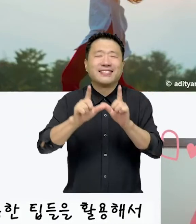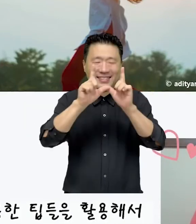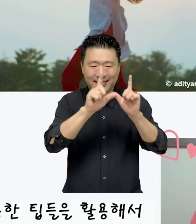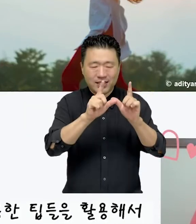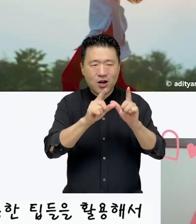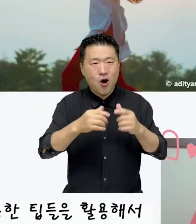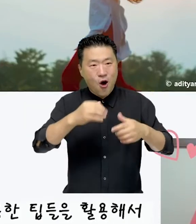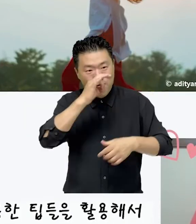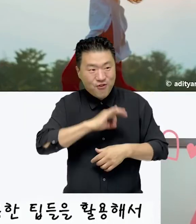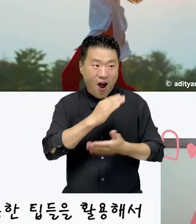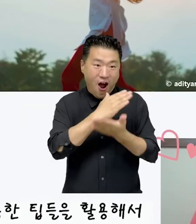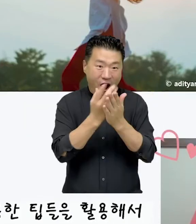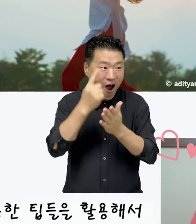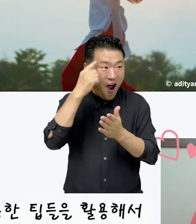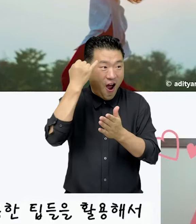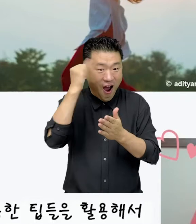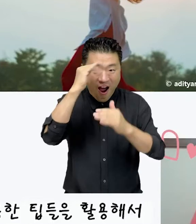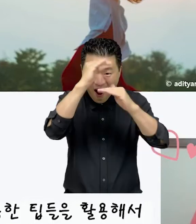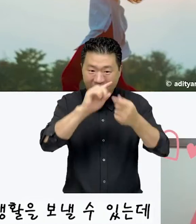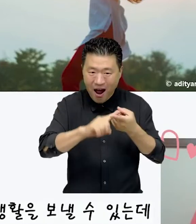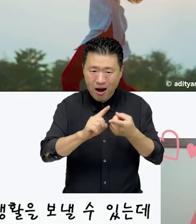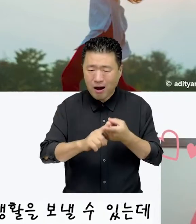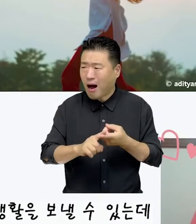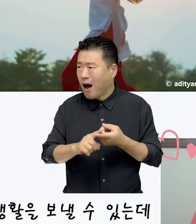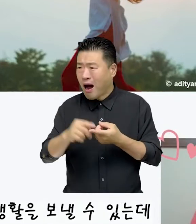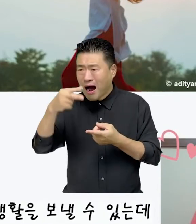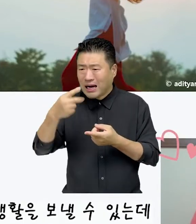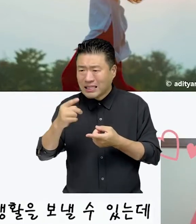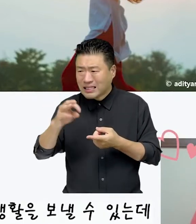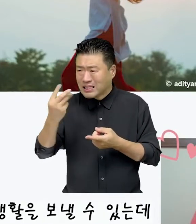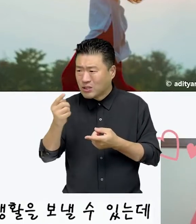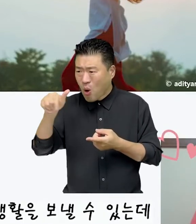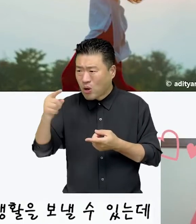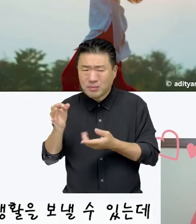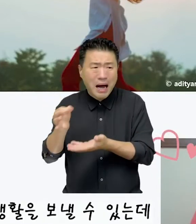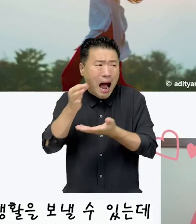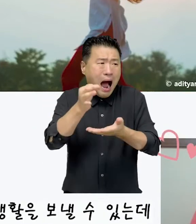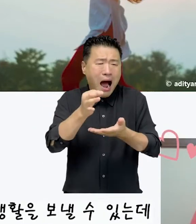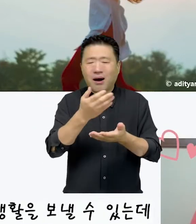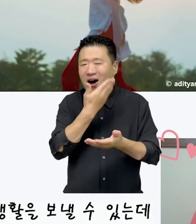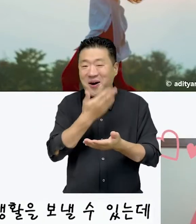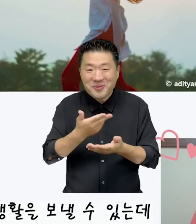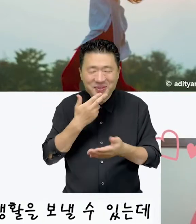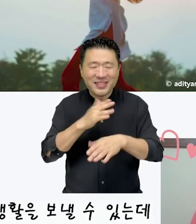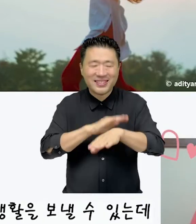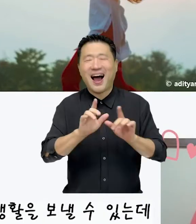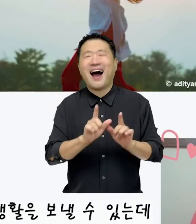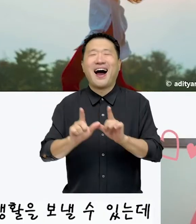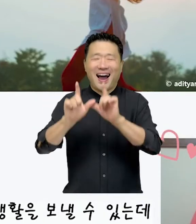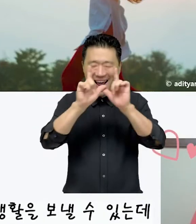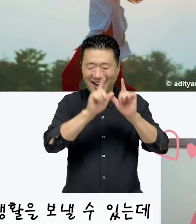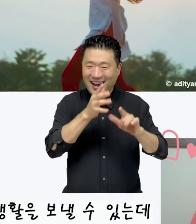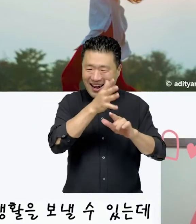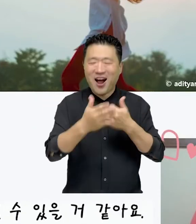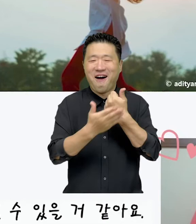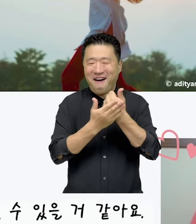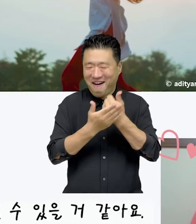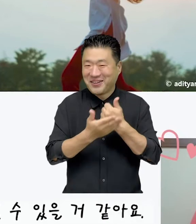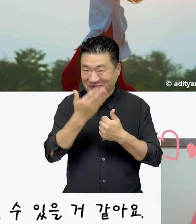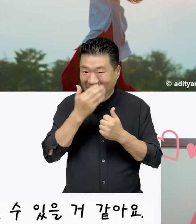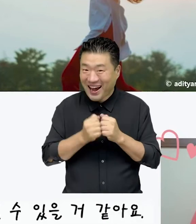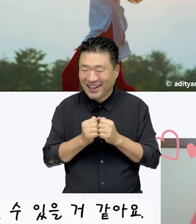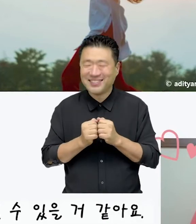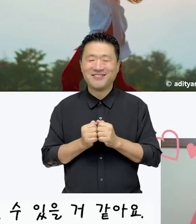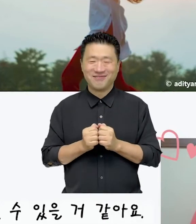대학원 생활에 유용한 팁들을 활용해서 등록금이 아깝지 않은 그런 대학원 생활을 보낼 수 있는 데